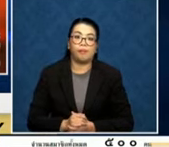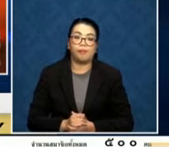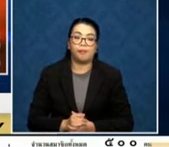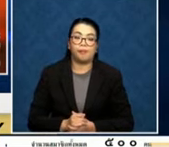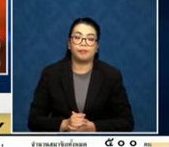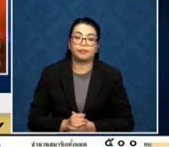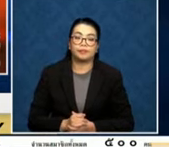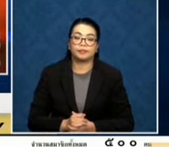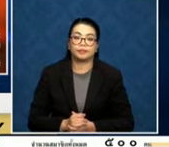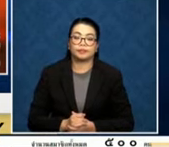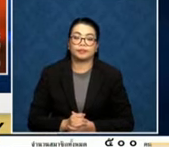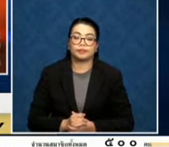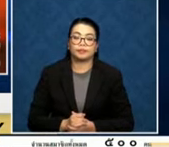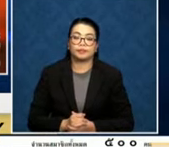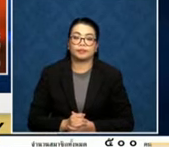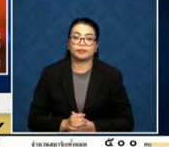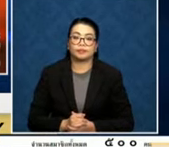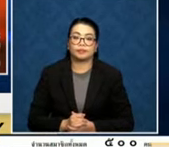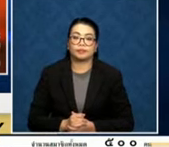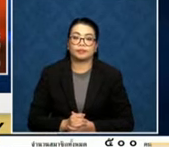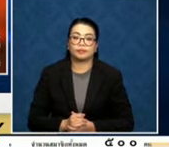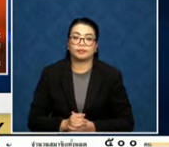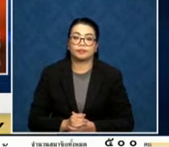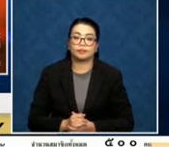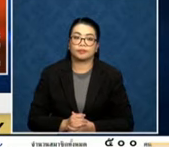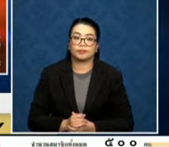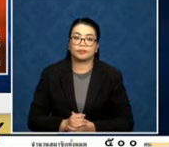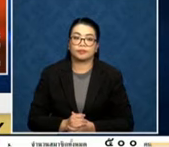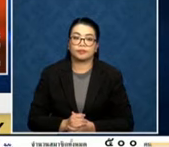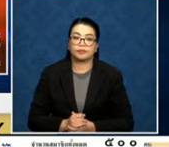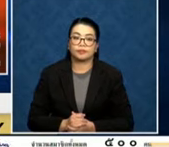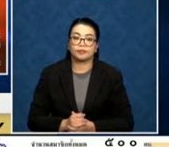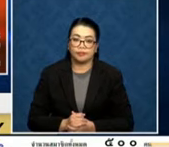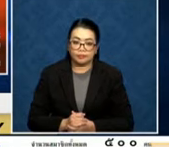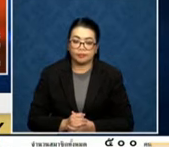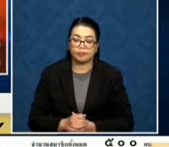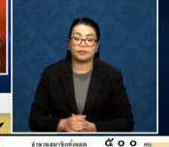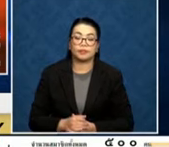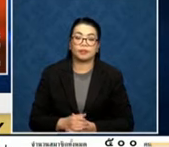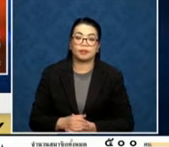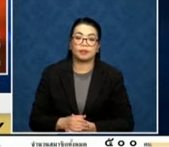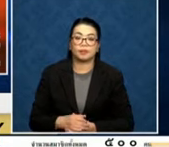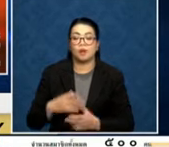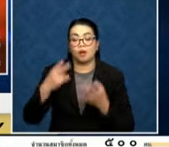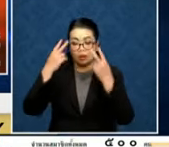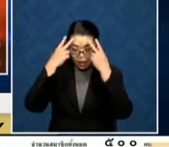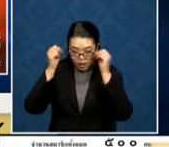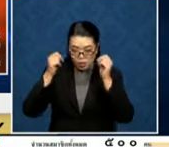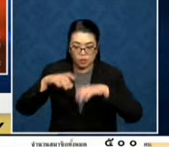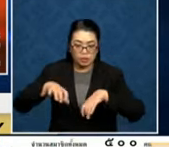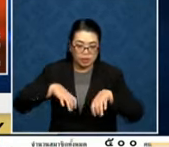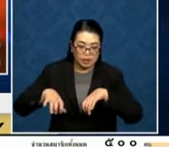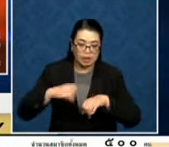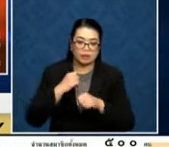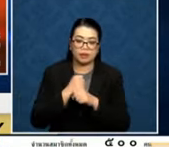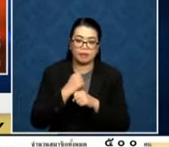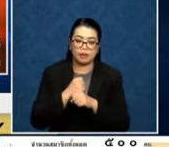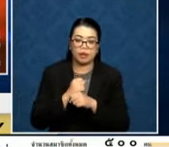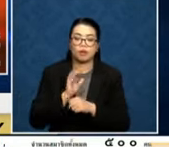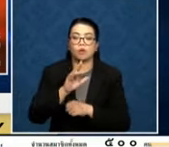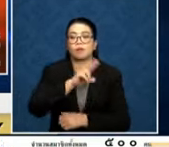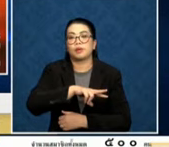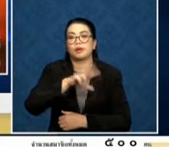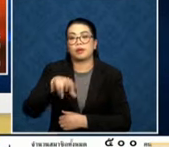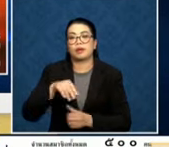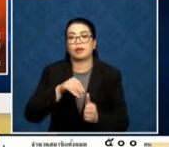2.3ล้านล้านบาททีเดียวนับตั้งแต่การเข้ามาบริหารประเทศครับของพรรคเพื่อไทยเนี่ยนะครับโดยการนำของ